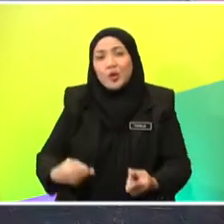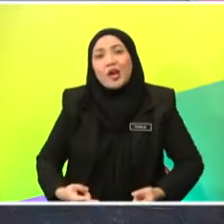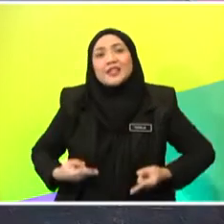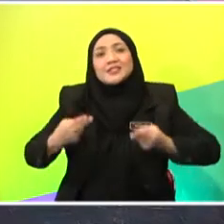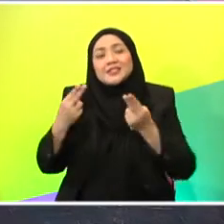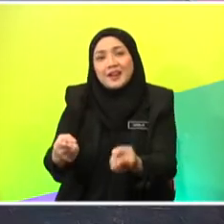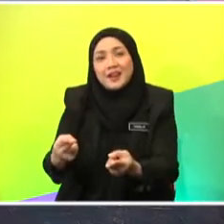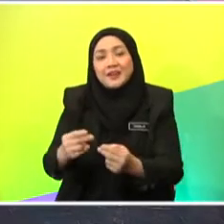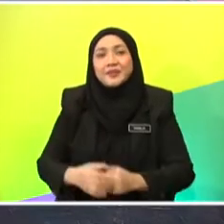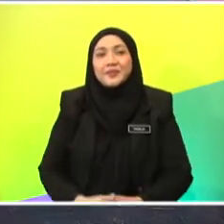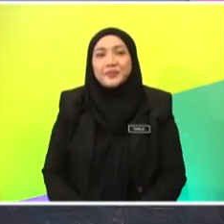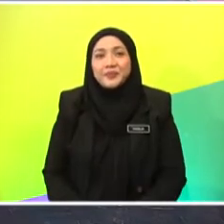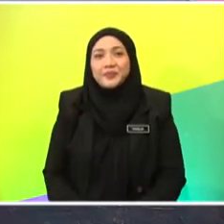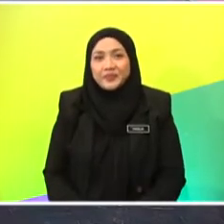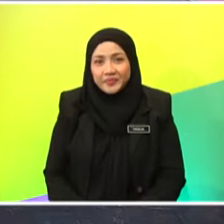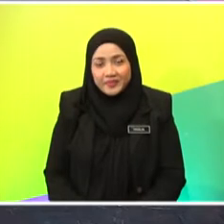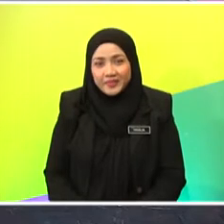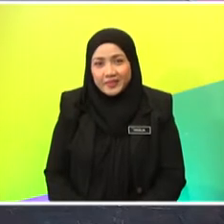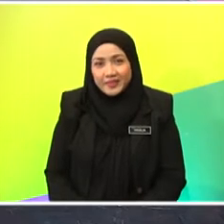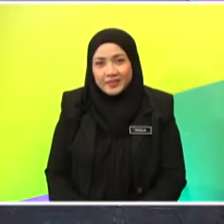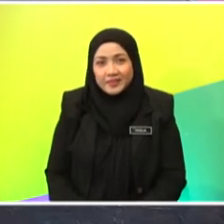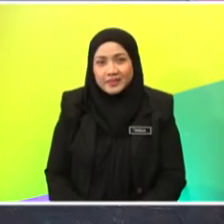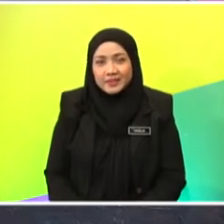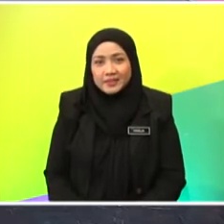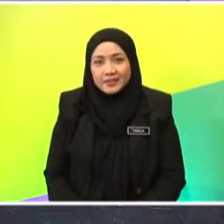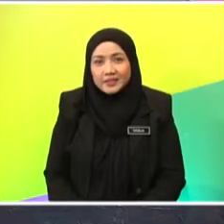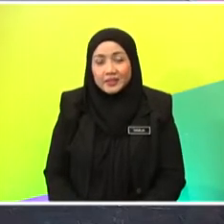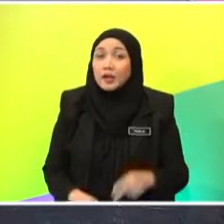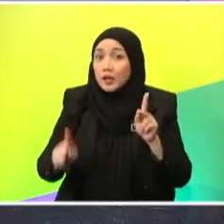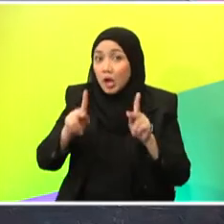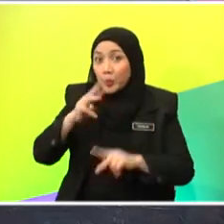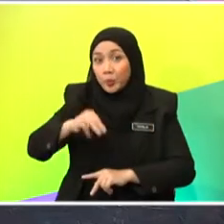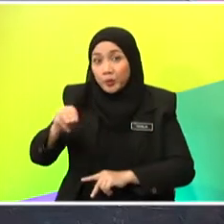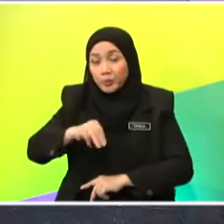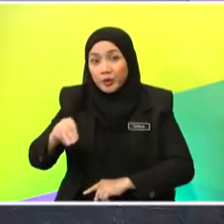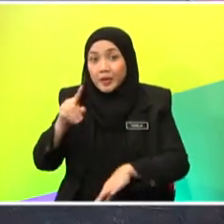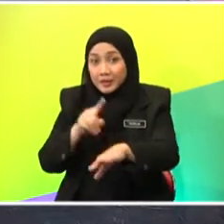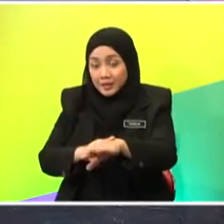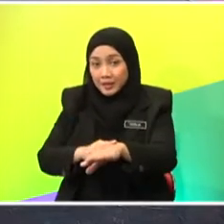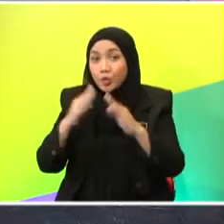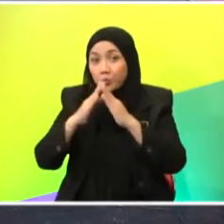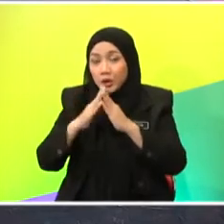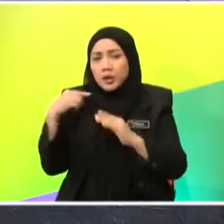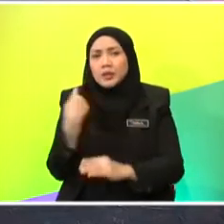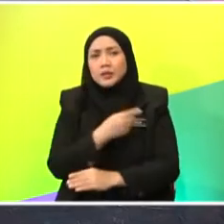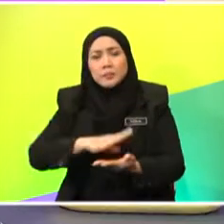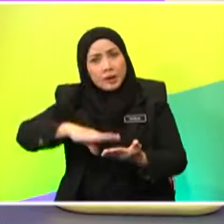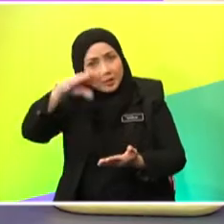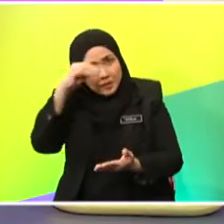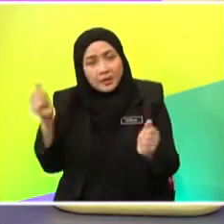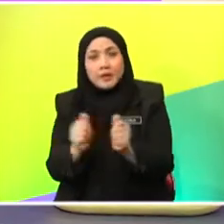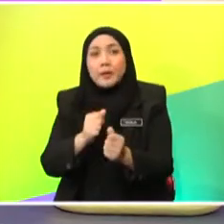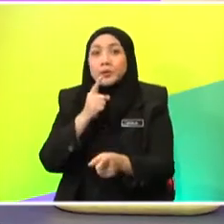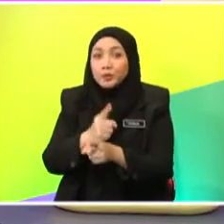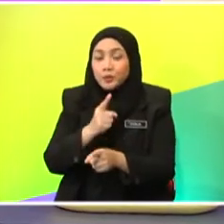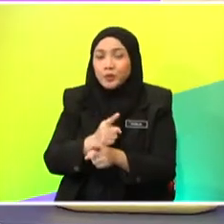boleh kusayang by boleh Oke jadi kalau murid-murid di rumah kita belajar dengan betul dan jawab dengan betul